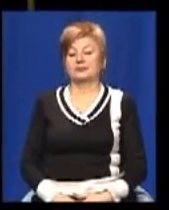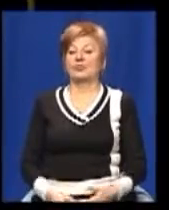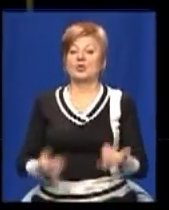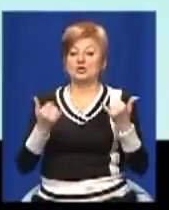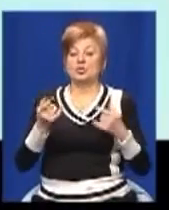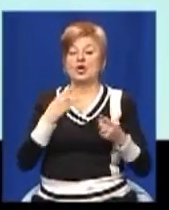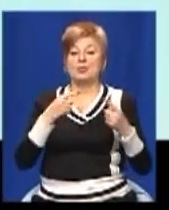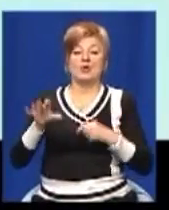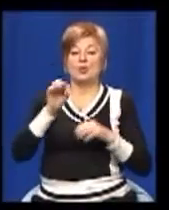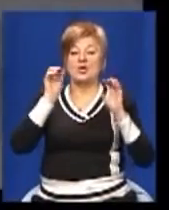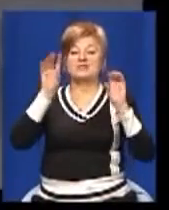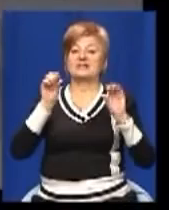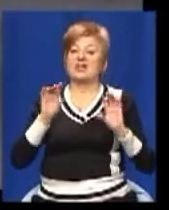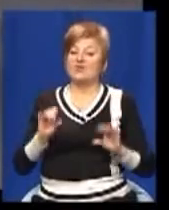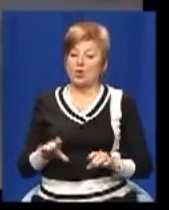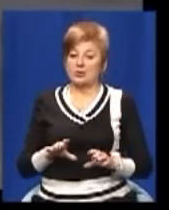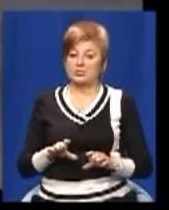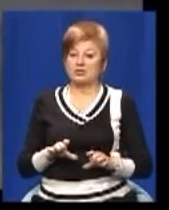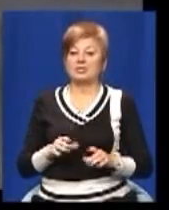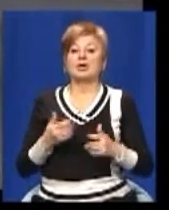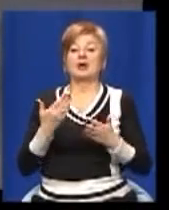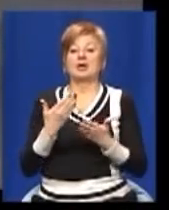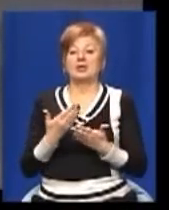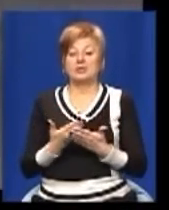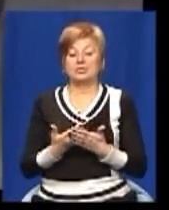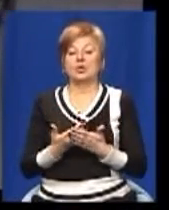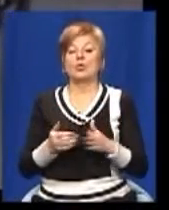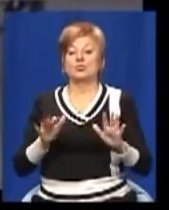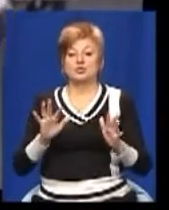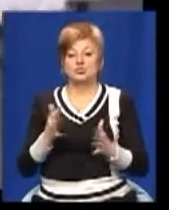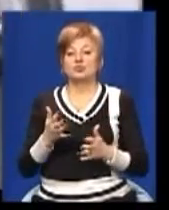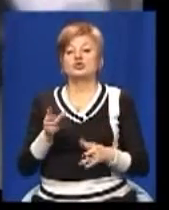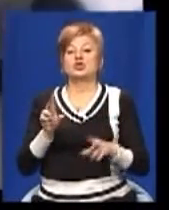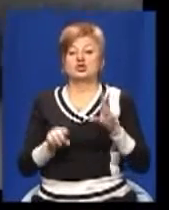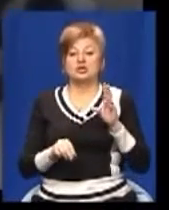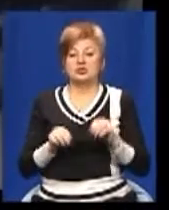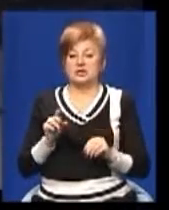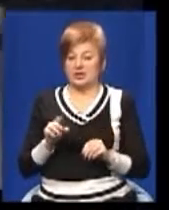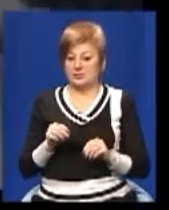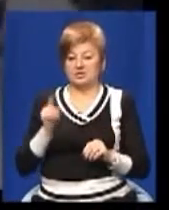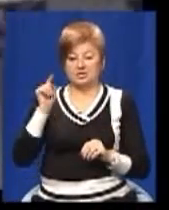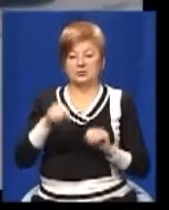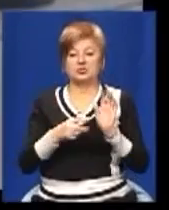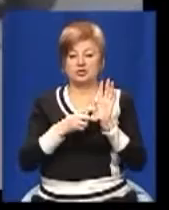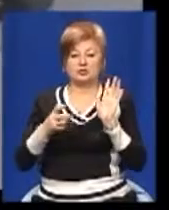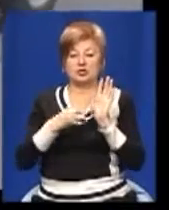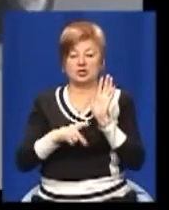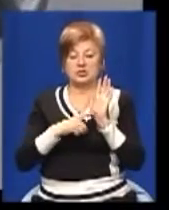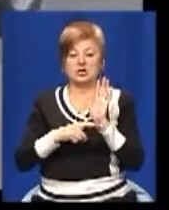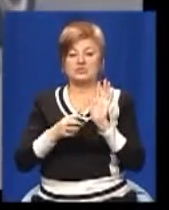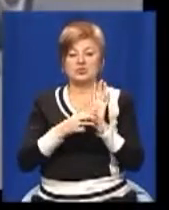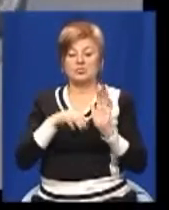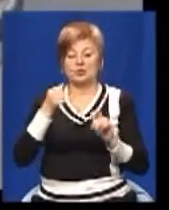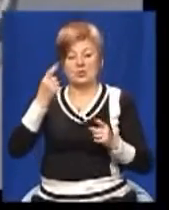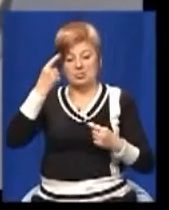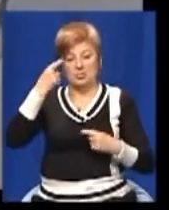Сьогодні говоримо про світлофори. Датою винайдення цього приладу слід вважати 1868 рік. А